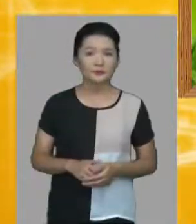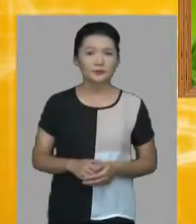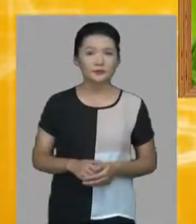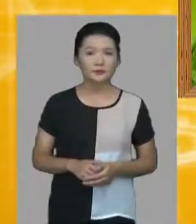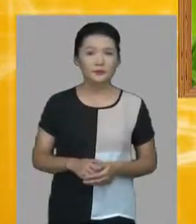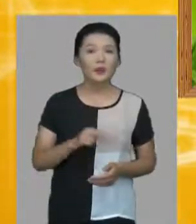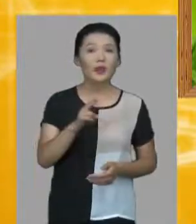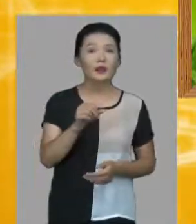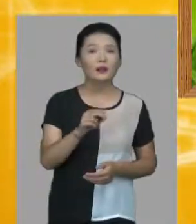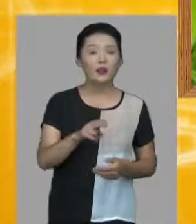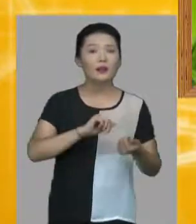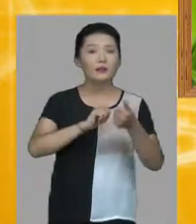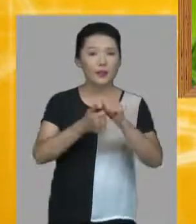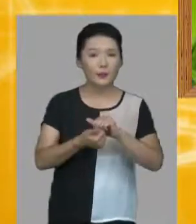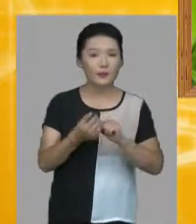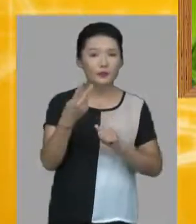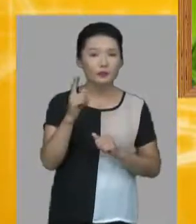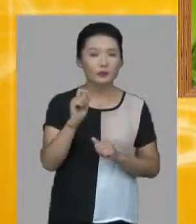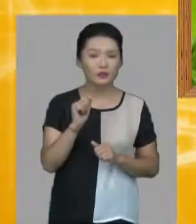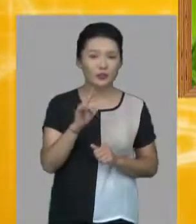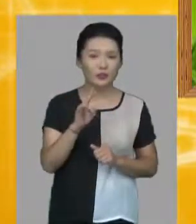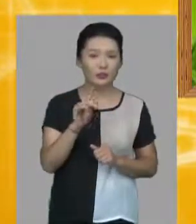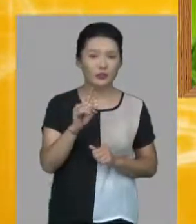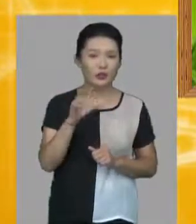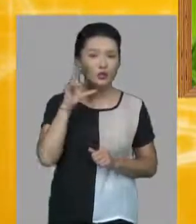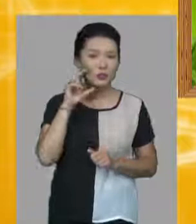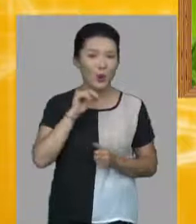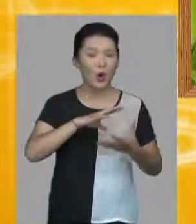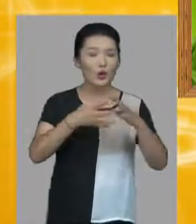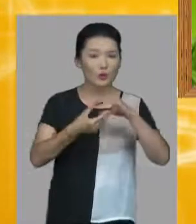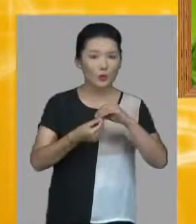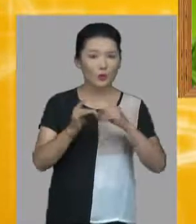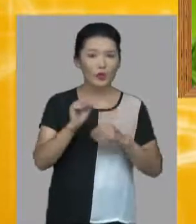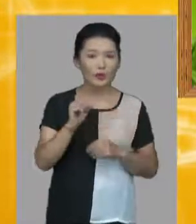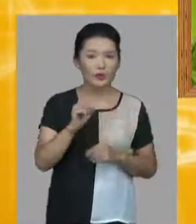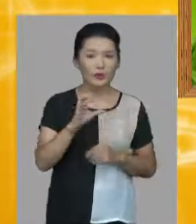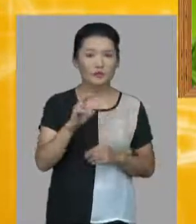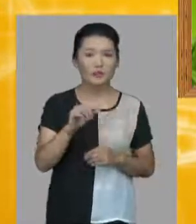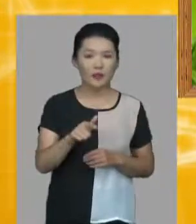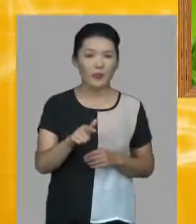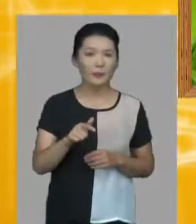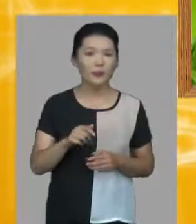8. А как заменить двузначное число суммой разрядных слагаемых?